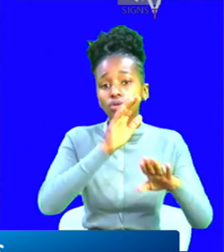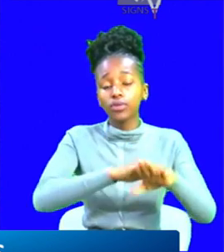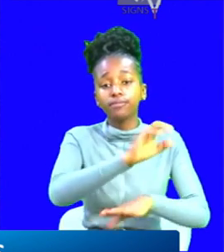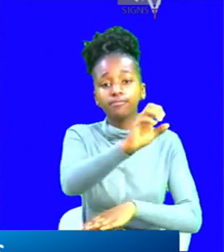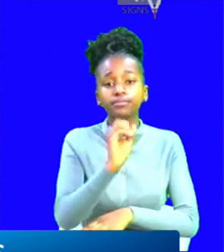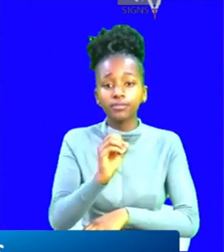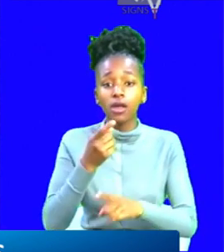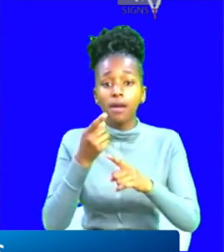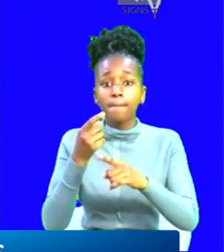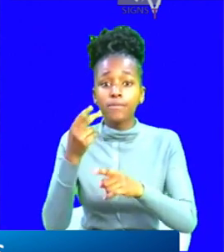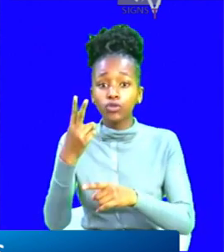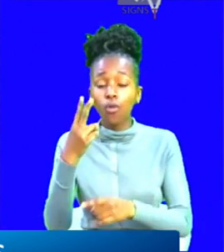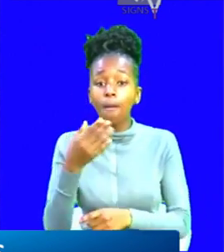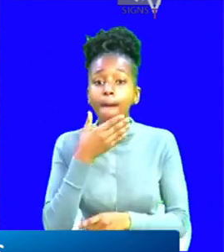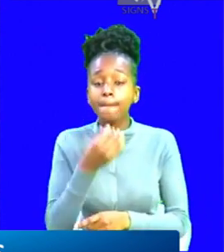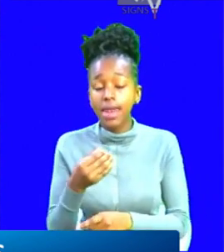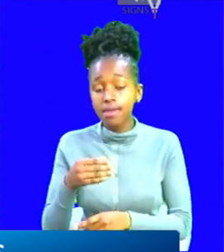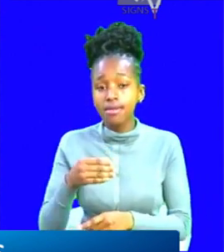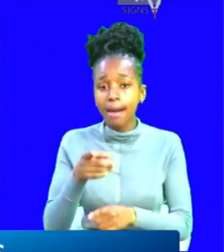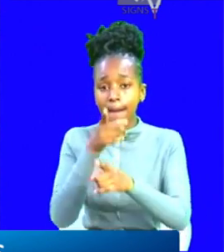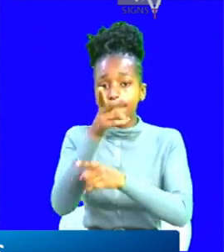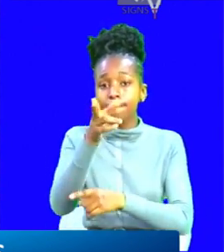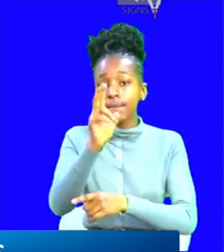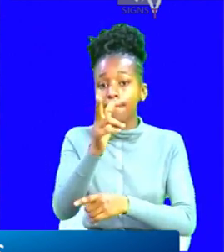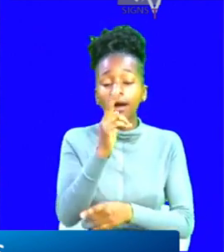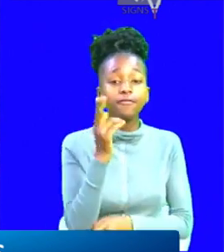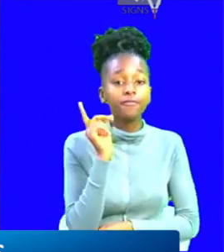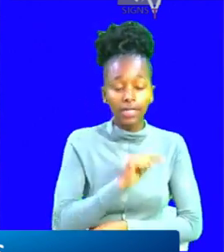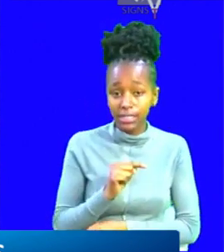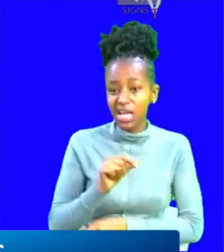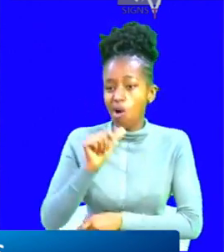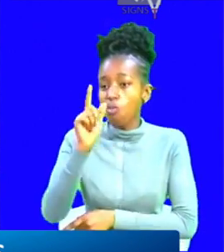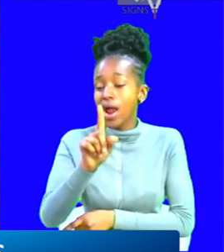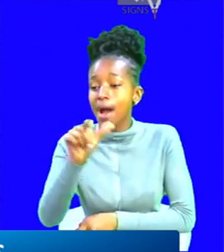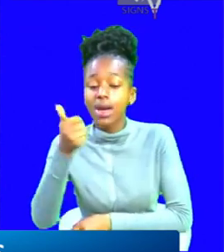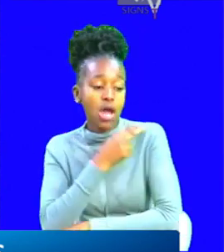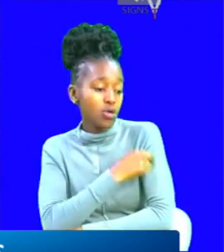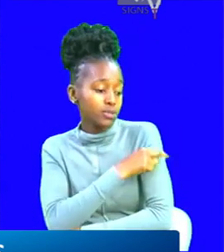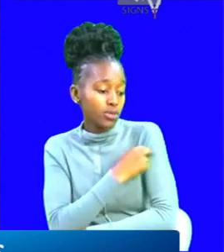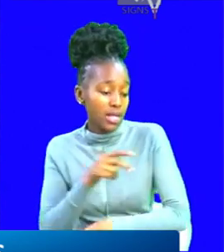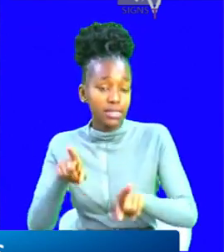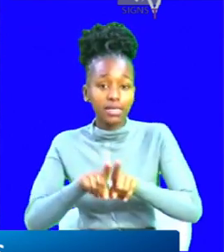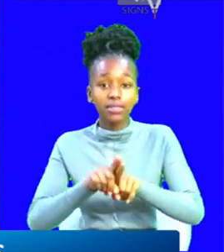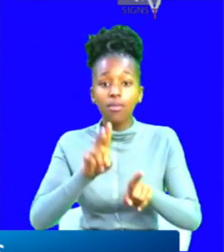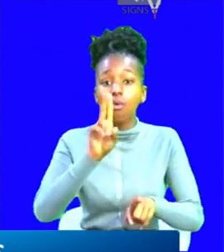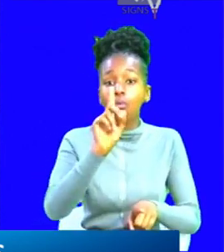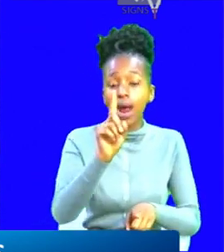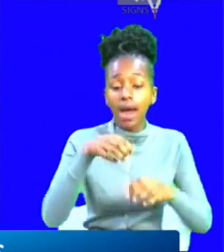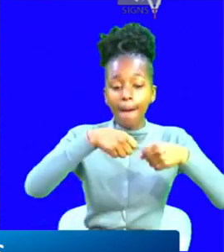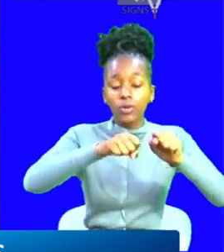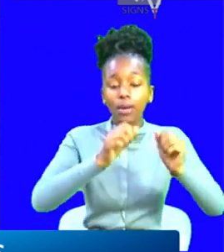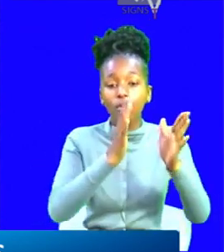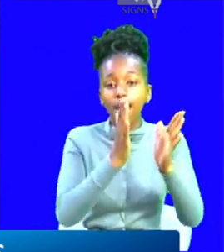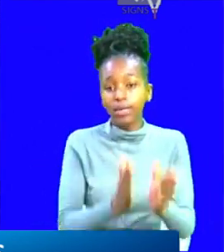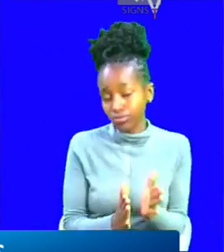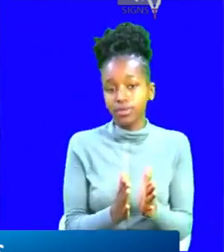risasi. Mmoja amepelekwa hospitali kama anapumua kidogo. Kuna mtu wa boda naye ameuliwa hapa Steamer Line karibu na Mazembe